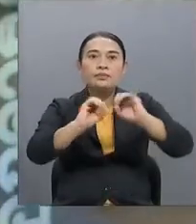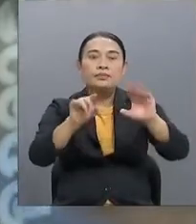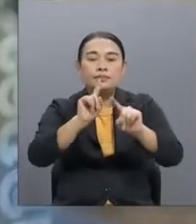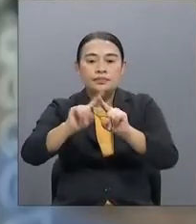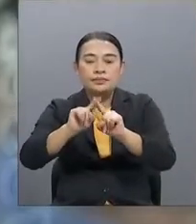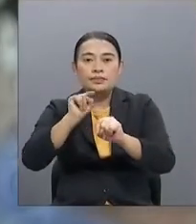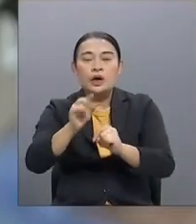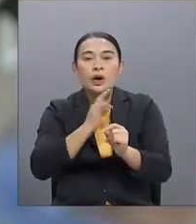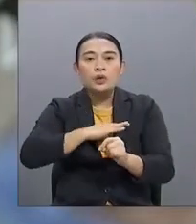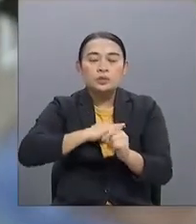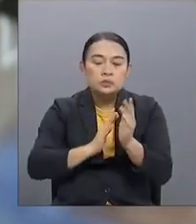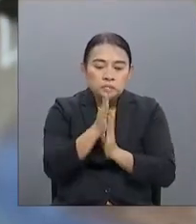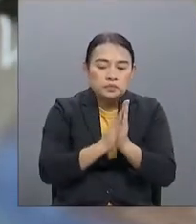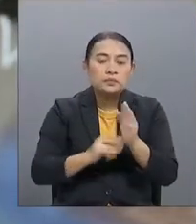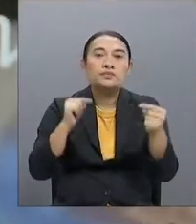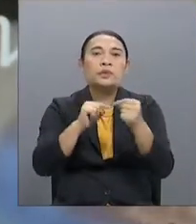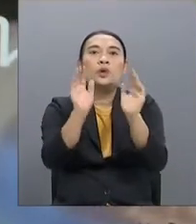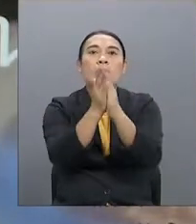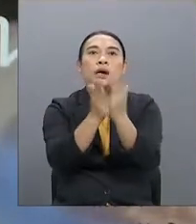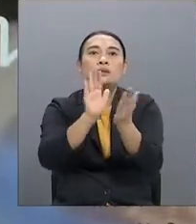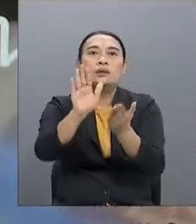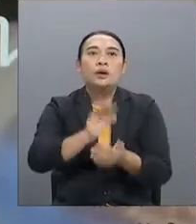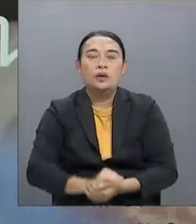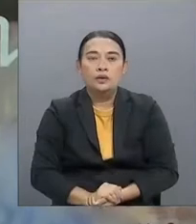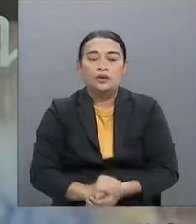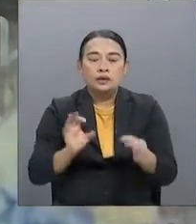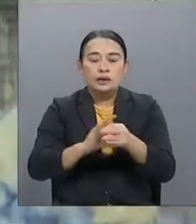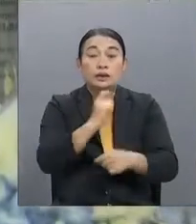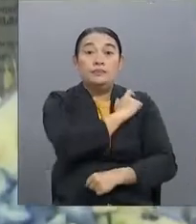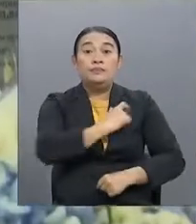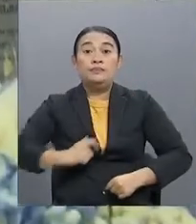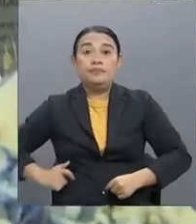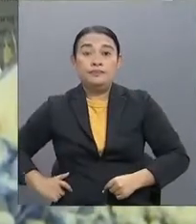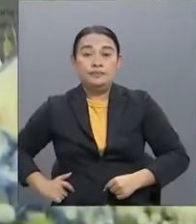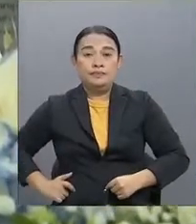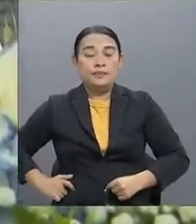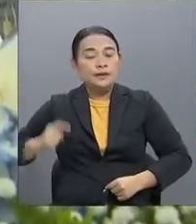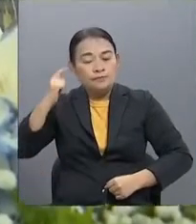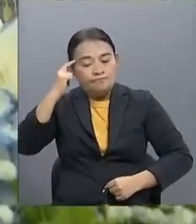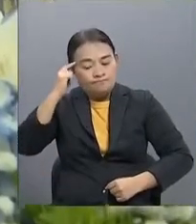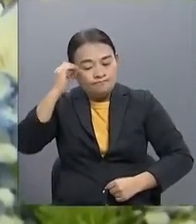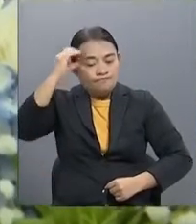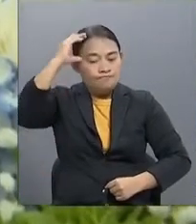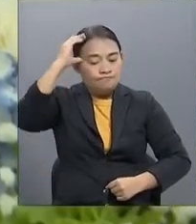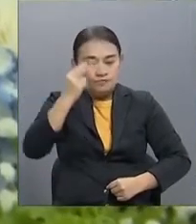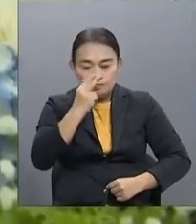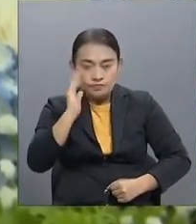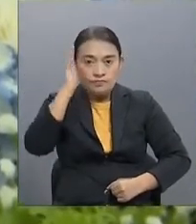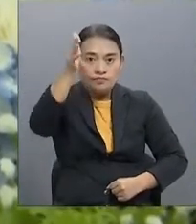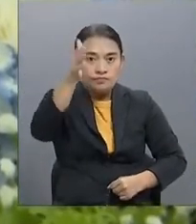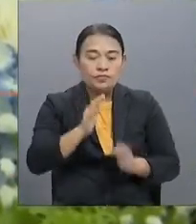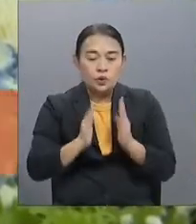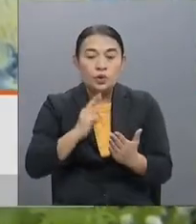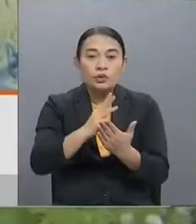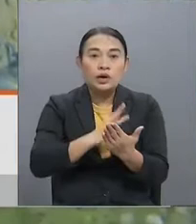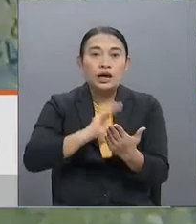รงบันดาลใจจากหนังสือ The Visionary ถอดรหัสกษัตริย์ผู้มองเห็นอนาคตใช้เวลาดำเนินการเกือบเดือนโดยนักวิชาการวั